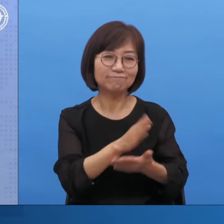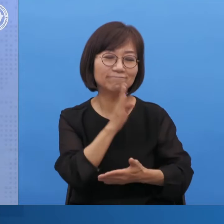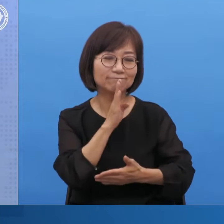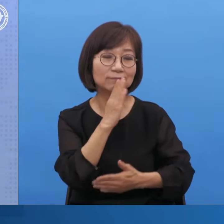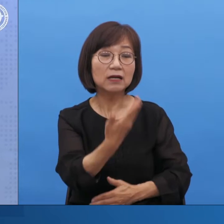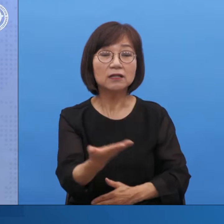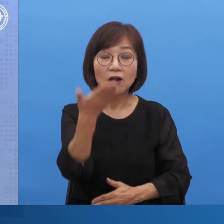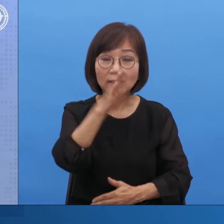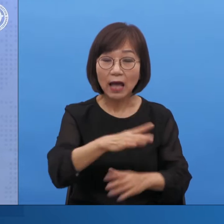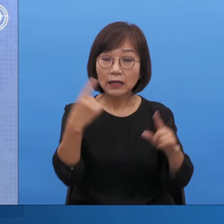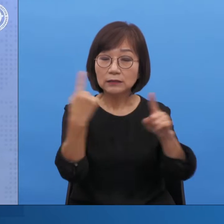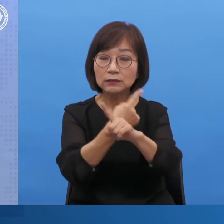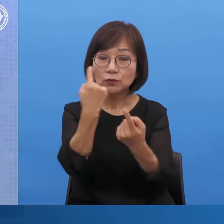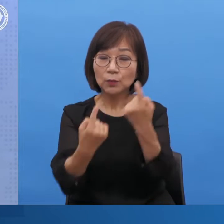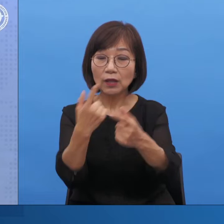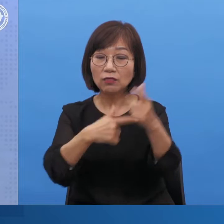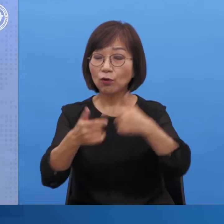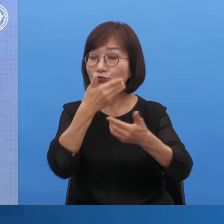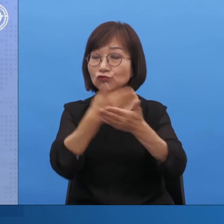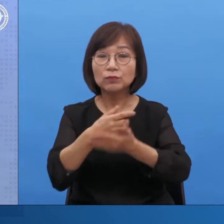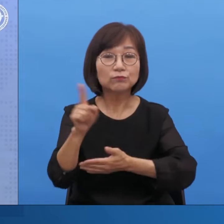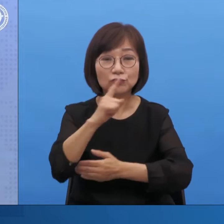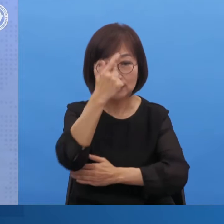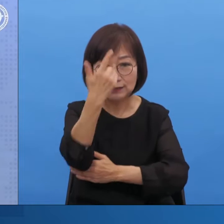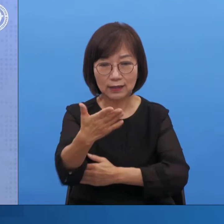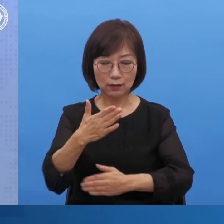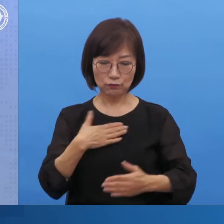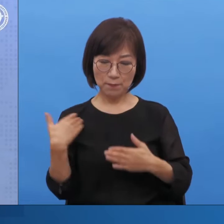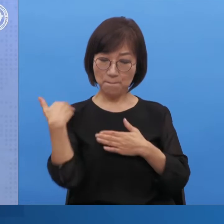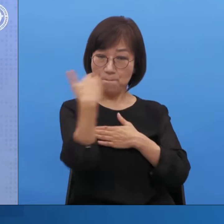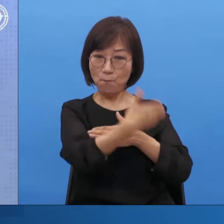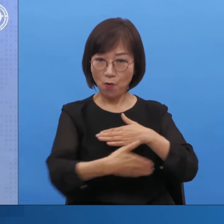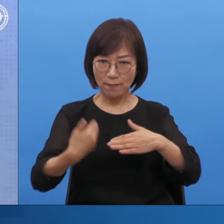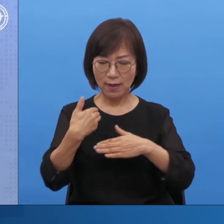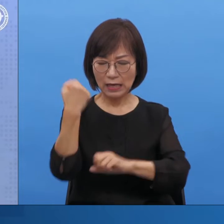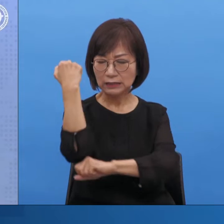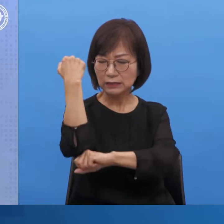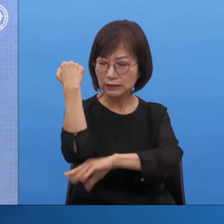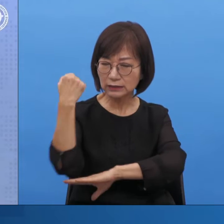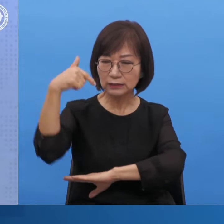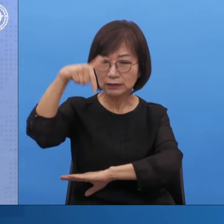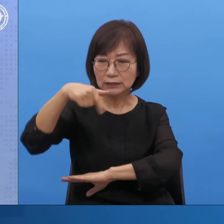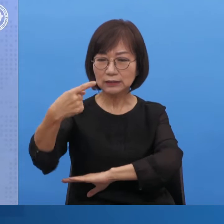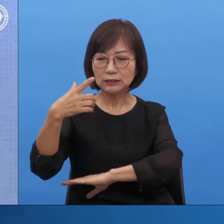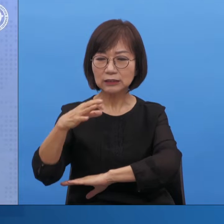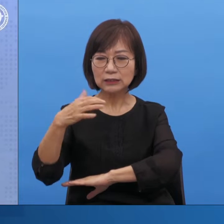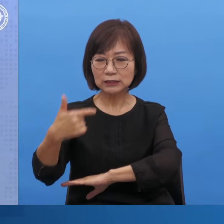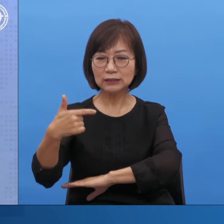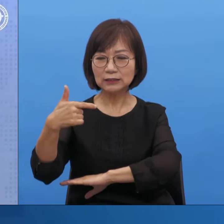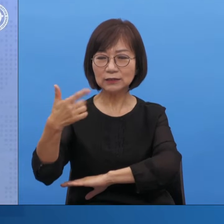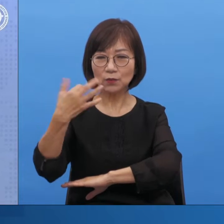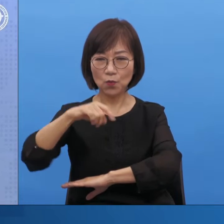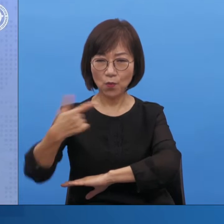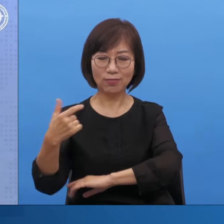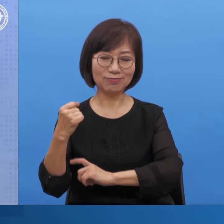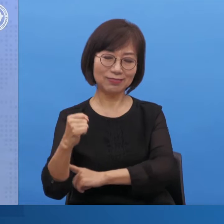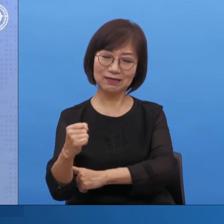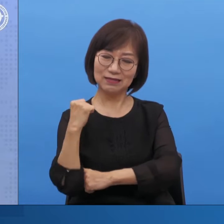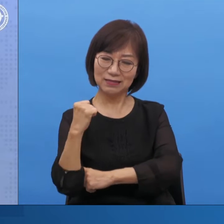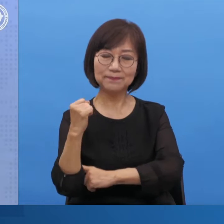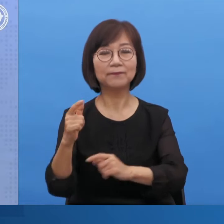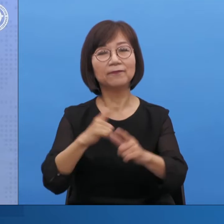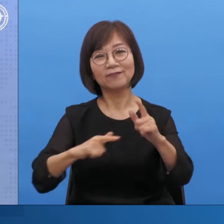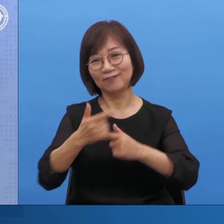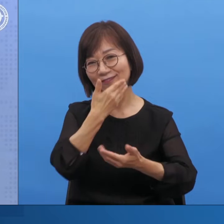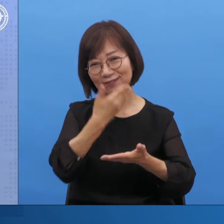여러분의 몸에 근원적인 힘이 더 중요해요. 그렇죠? 그게 치유도 중요해요. Healing is important, but what's more important than healing is to have